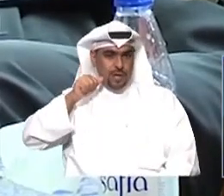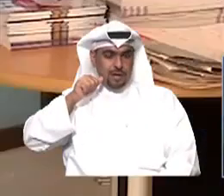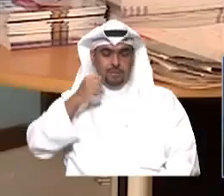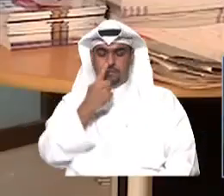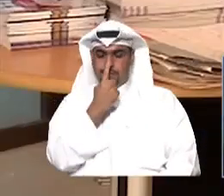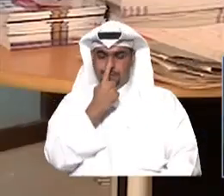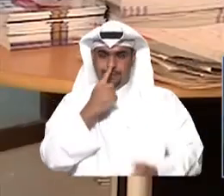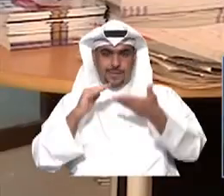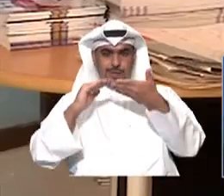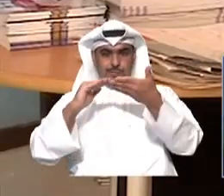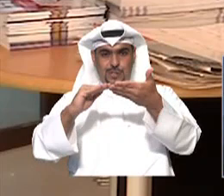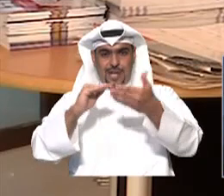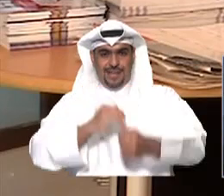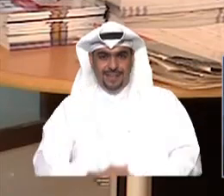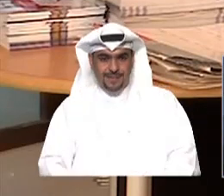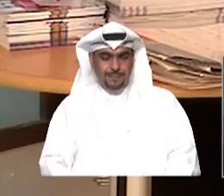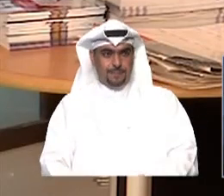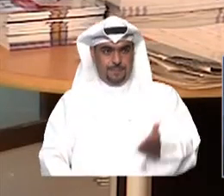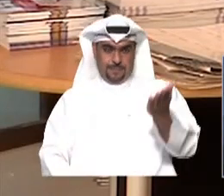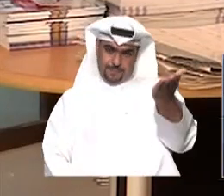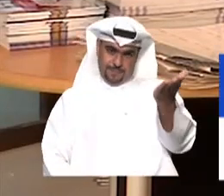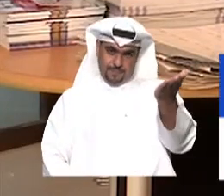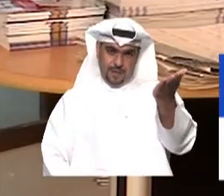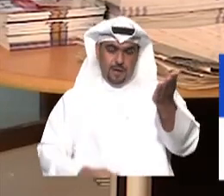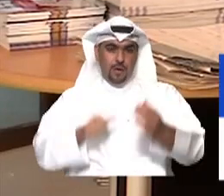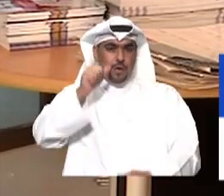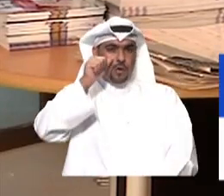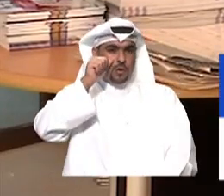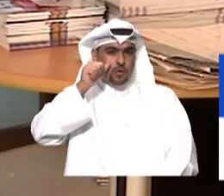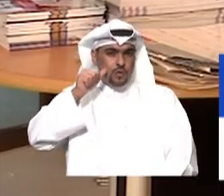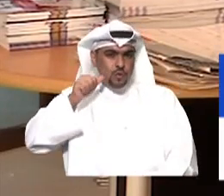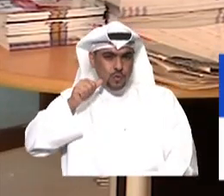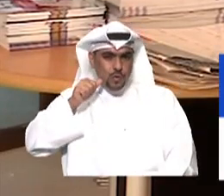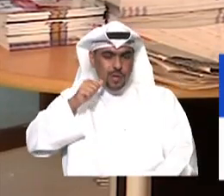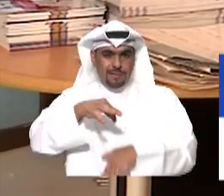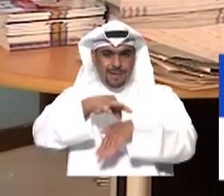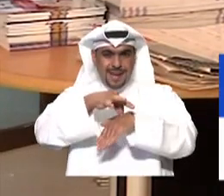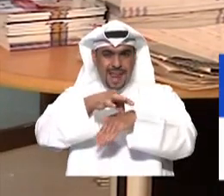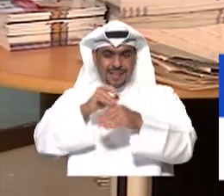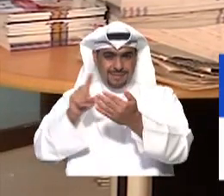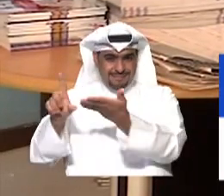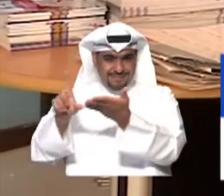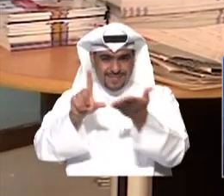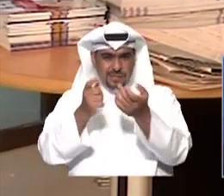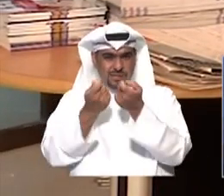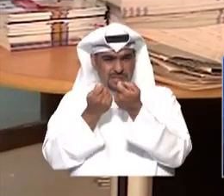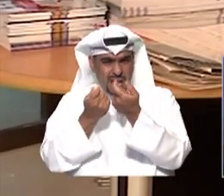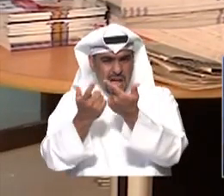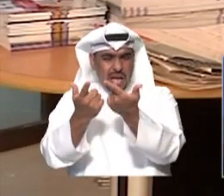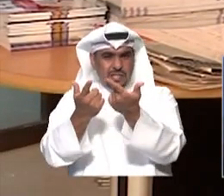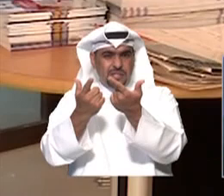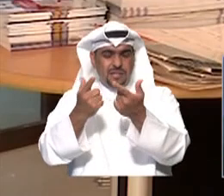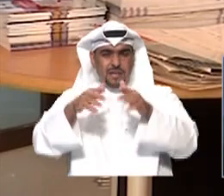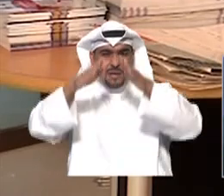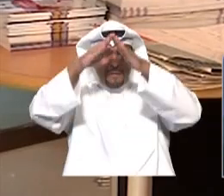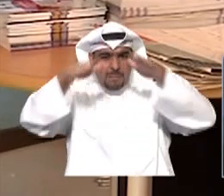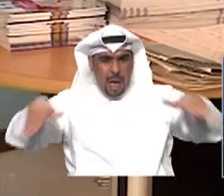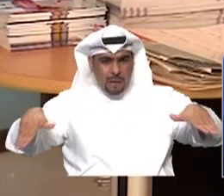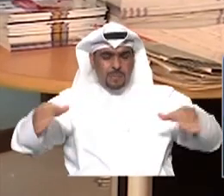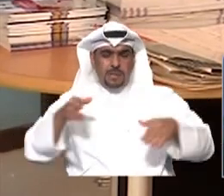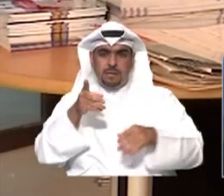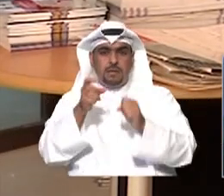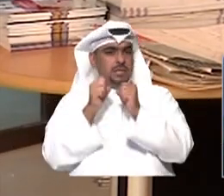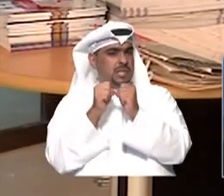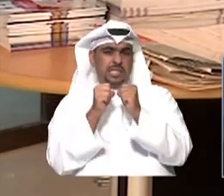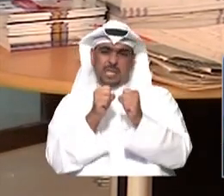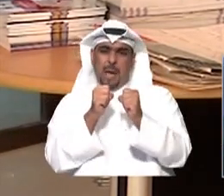حيستفيد منه مئات المرضى. عندنا هذه المخيمات حيكون فيها أكثر من 500 عملية بدعم من صندوق وجهات الجهات